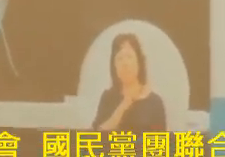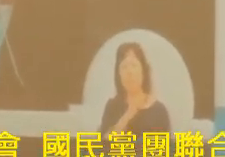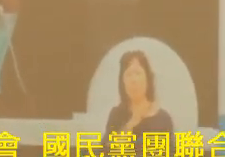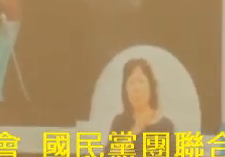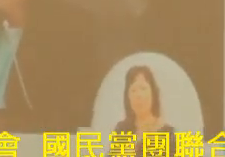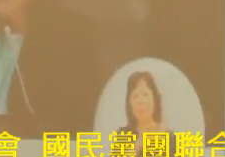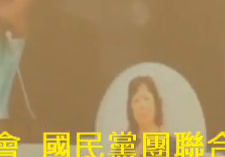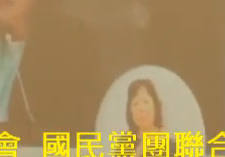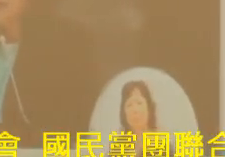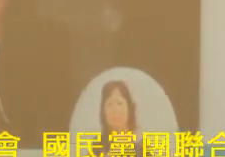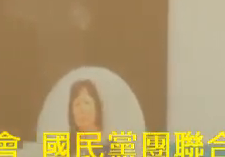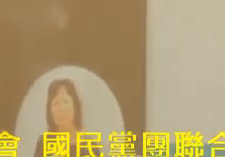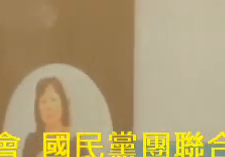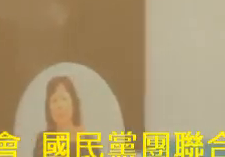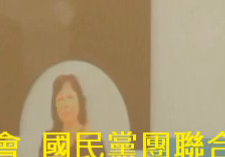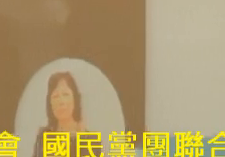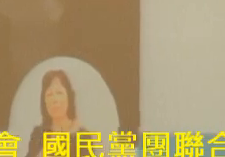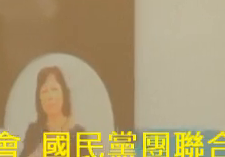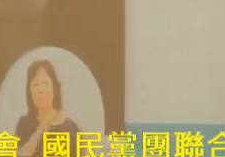套。